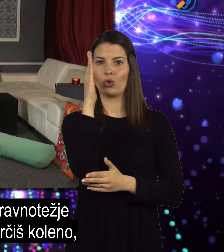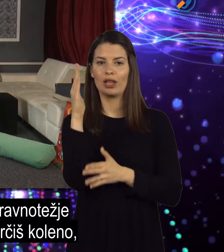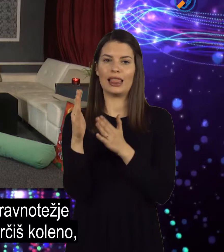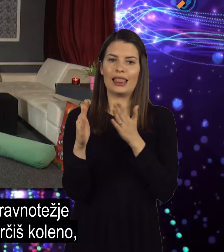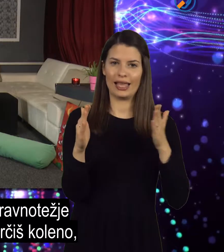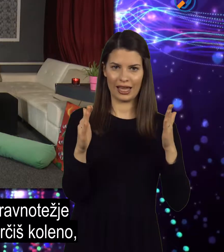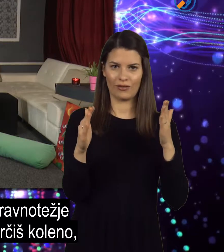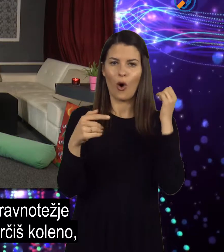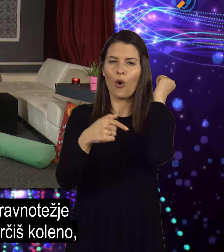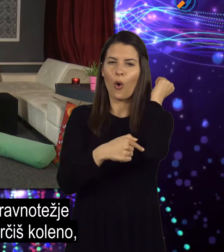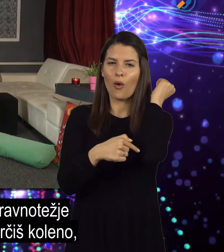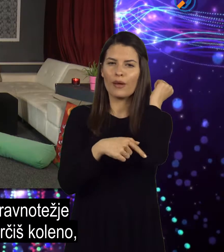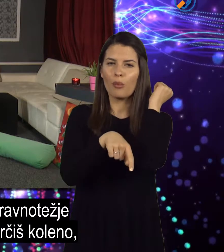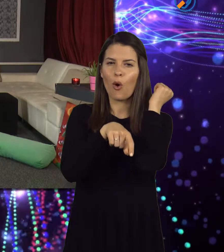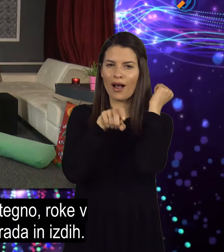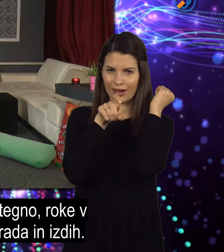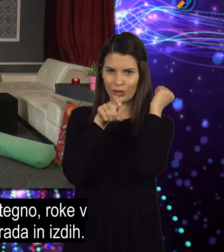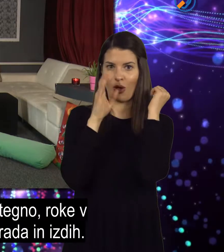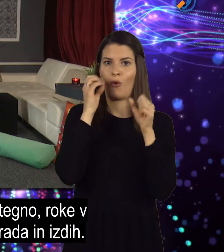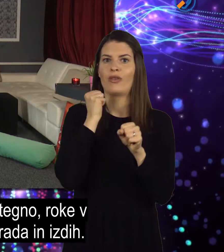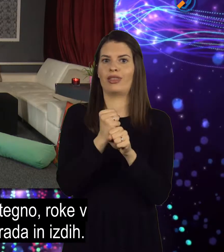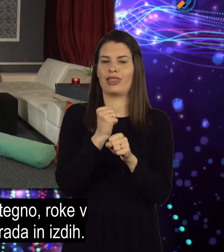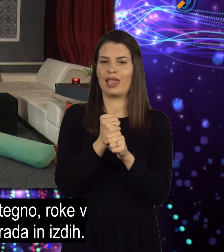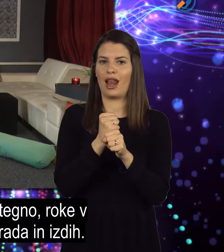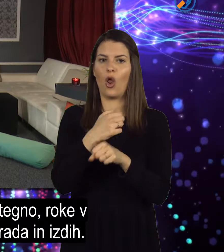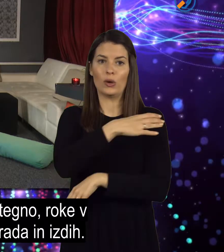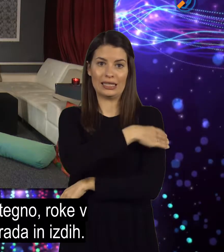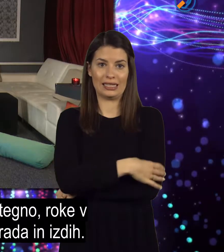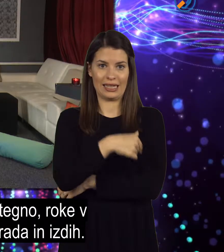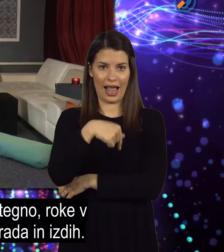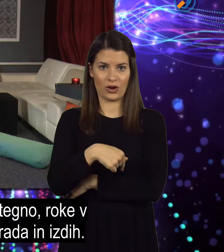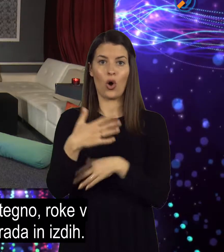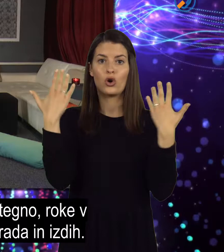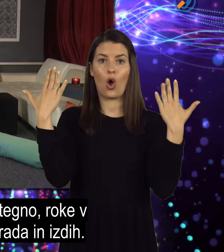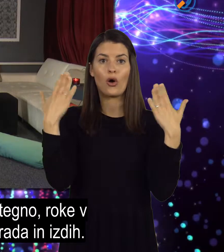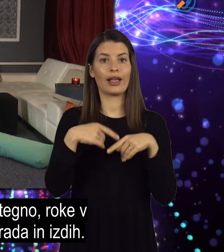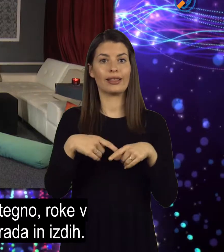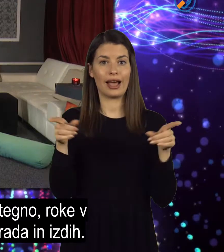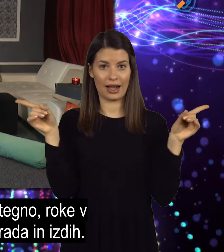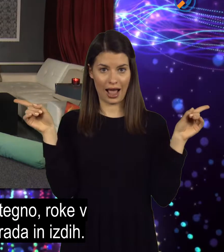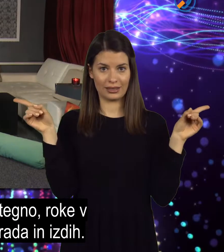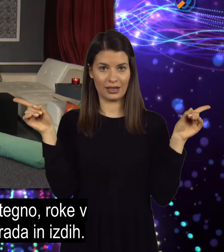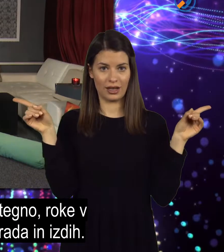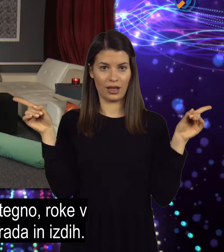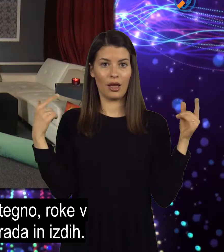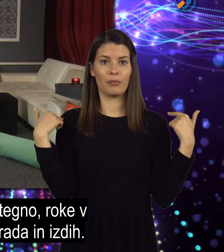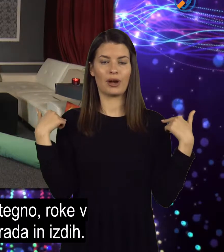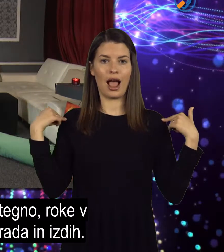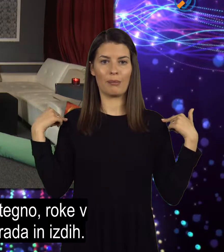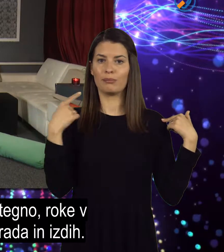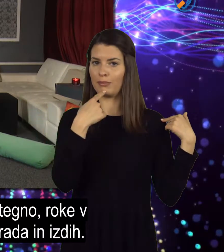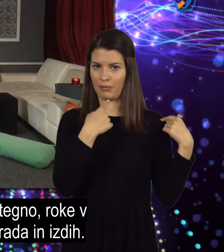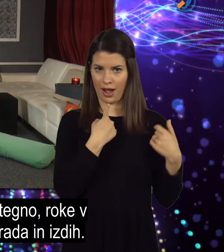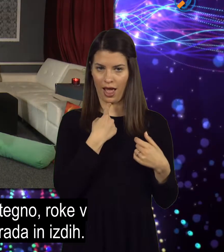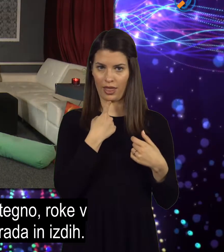levo, rahlo pokrčiš koleno, zato da aktiviraš svoje stegno, roke v odročenje, noga,